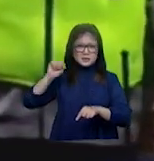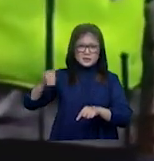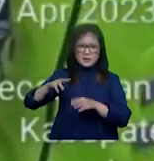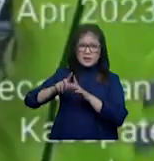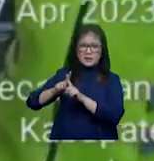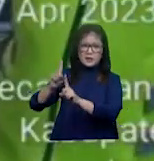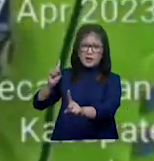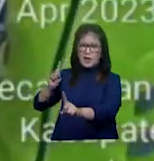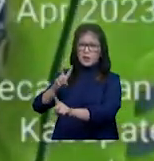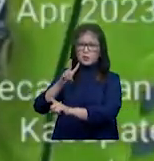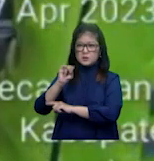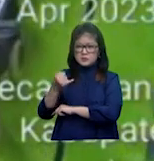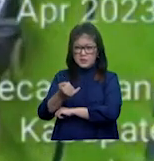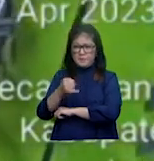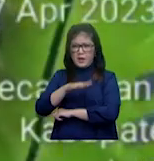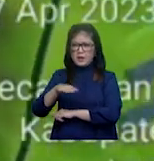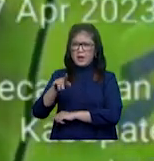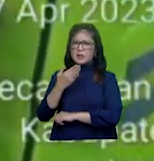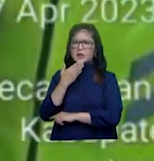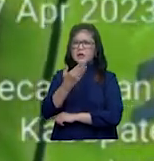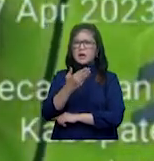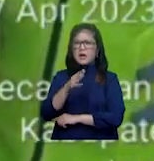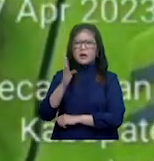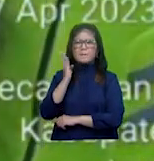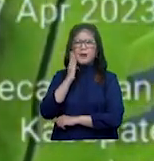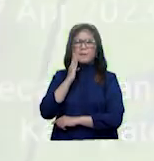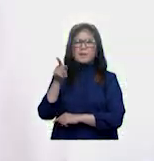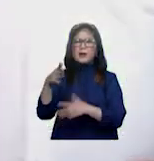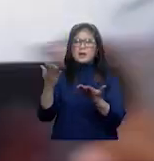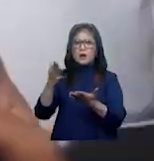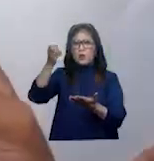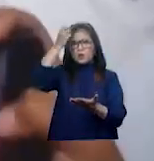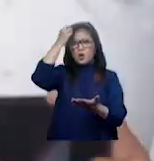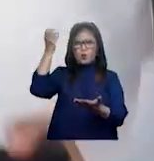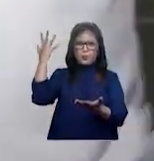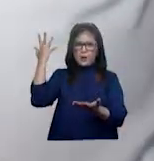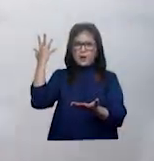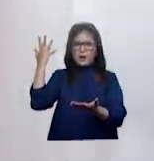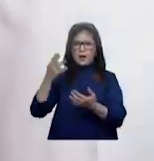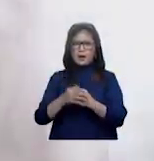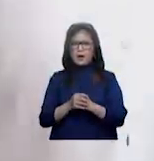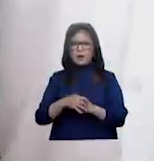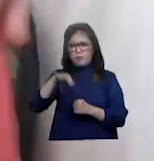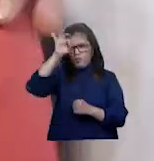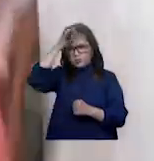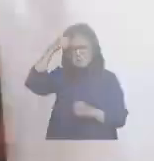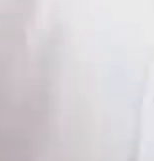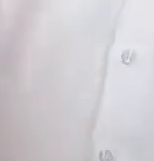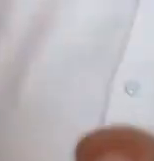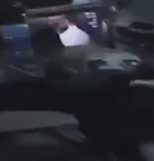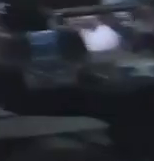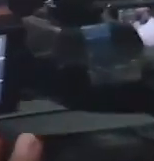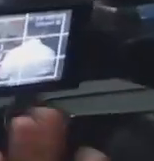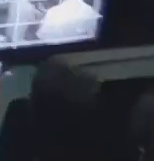sang anak bertanya pada ibunya di perbatasan Pantura Ulu Jami, Pemalang. Polda Sumatera Utara menahan Mukminin Mulyadi, anggota